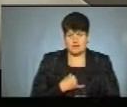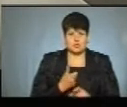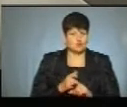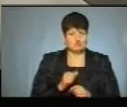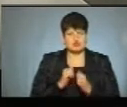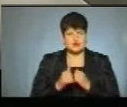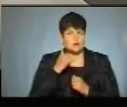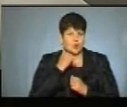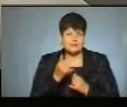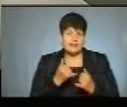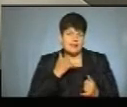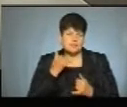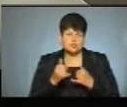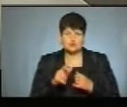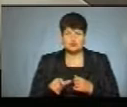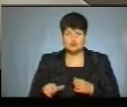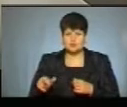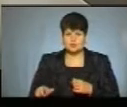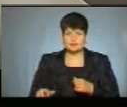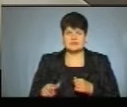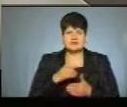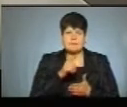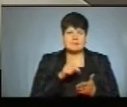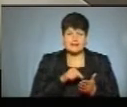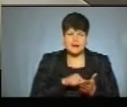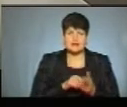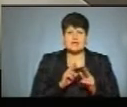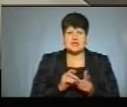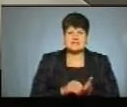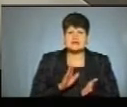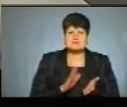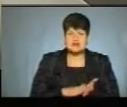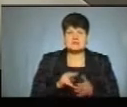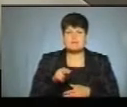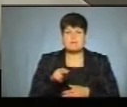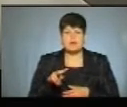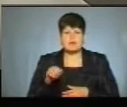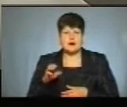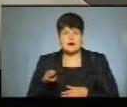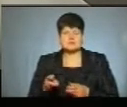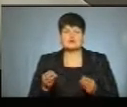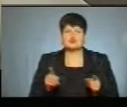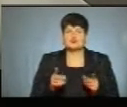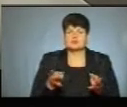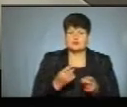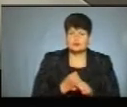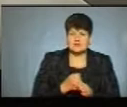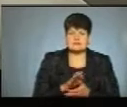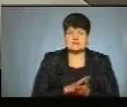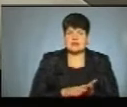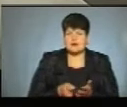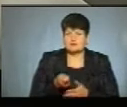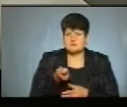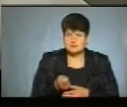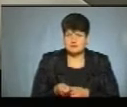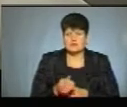часто телефонують люди з запитаннями, як записатись в пласт, що нам потрібно робити. Ми заповнили заяву.